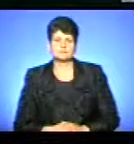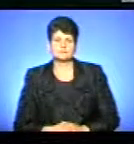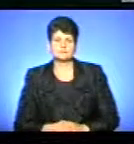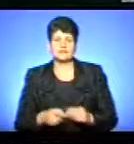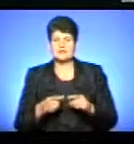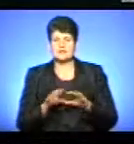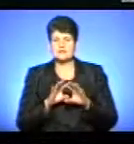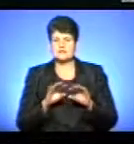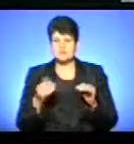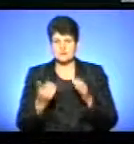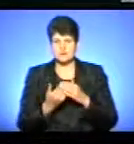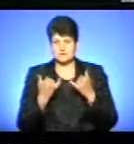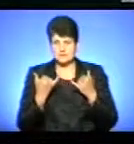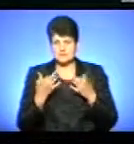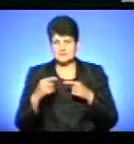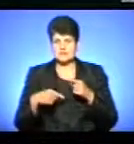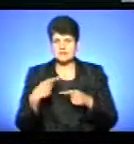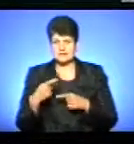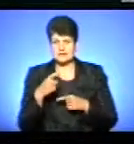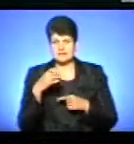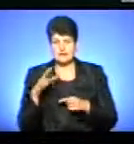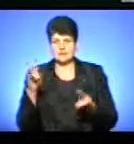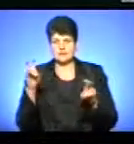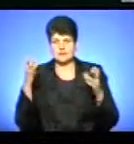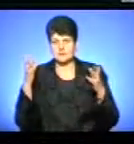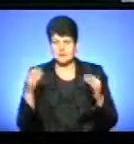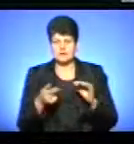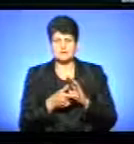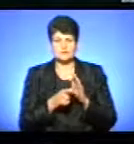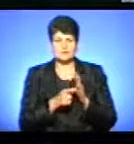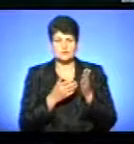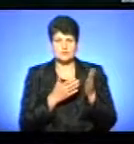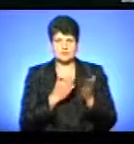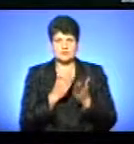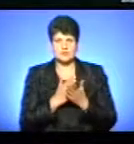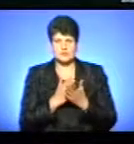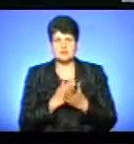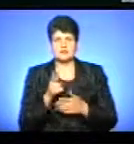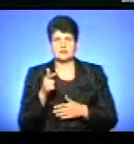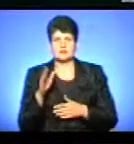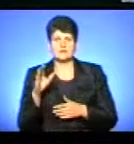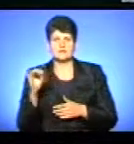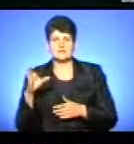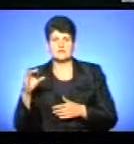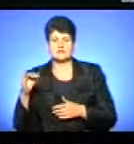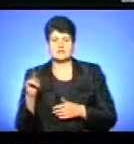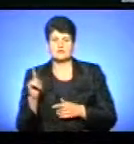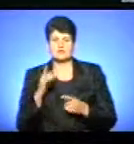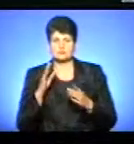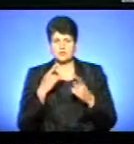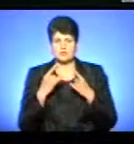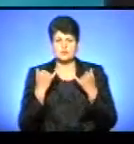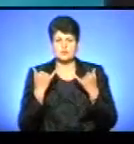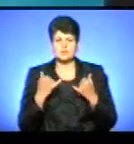Це всі новини на цю пору. За кілька хвилин в ефірі «Тема дня», а в сусідній студії вже є моя колега Ганна Василенко. Про що будете говорити